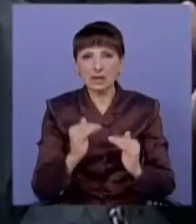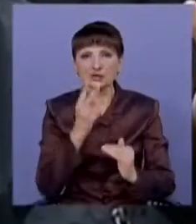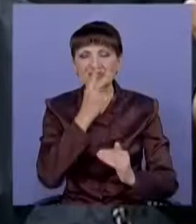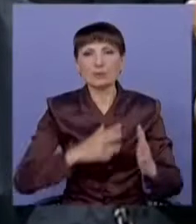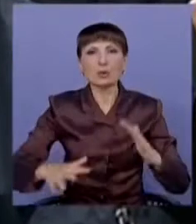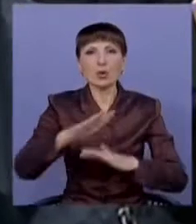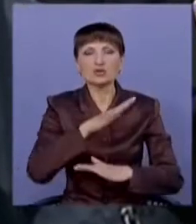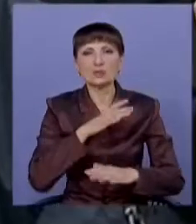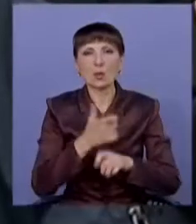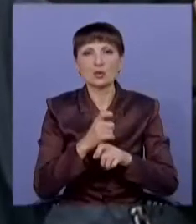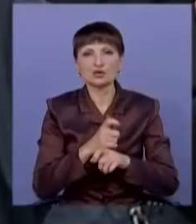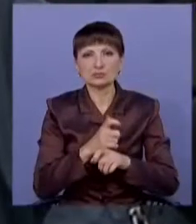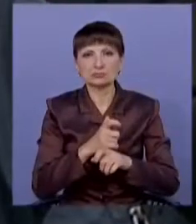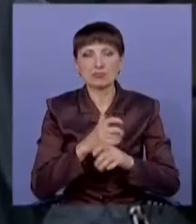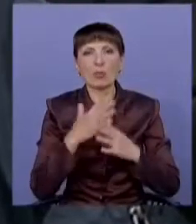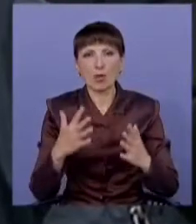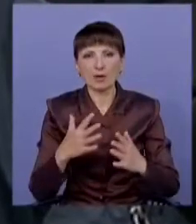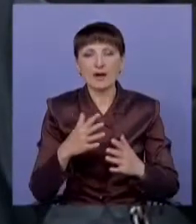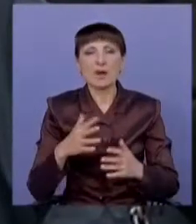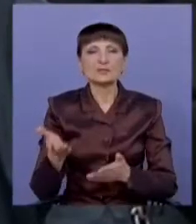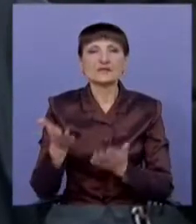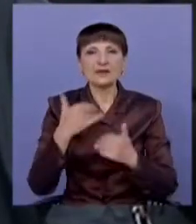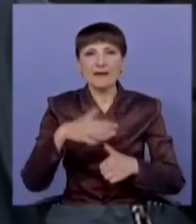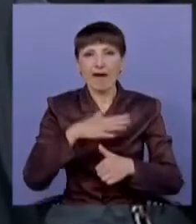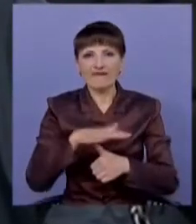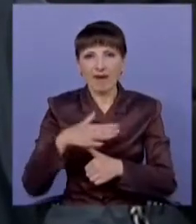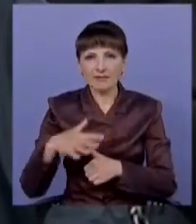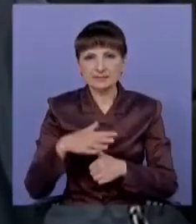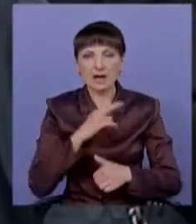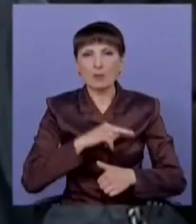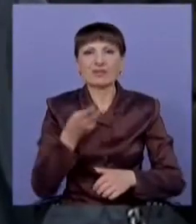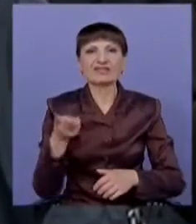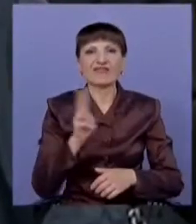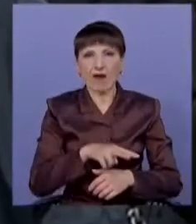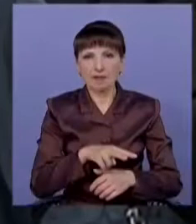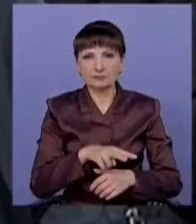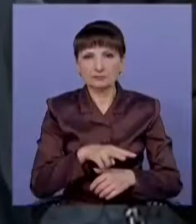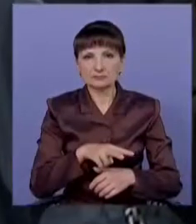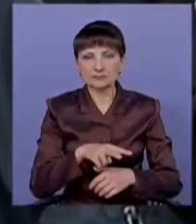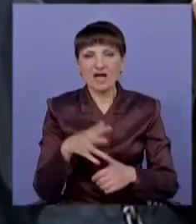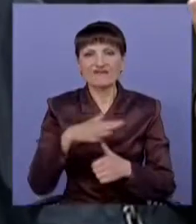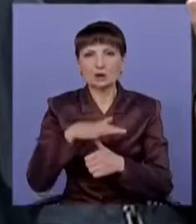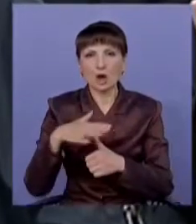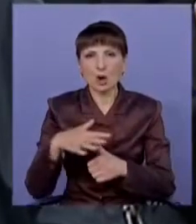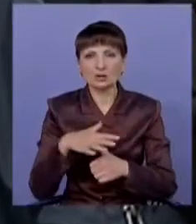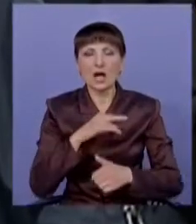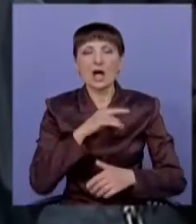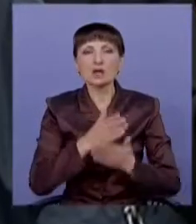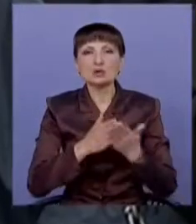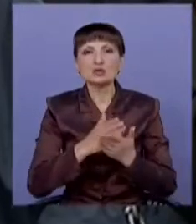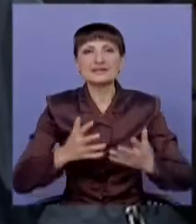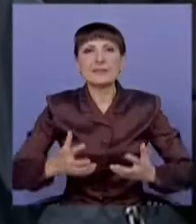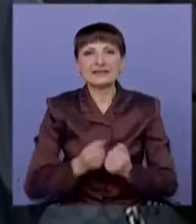площадь будет значительно ниже. Вот, привлекли авиацию, вот, работает 2 вертолета службы спасения города